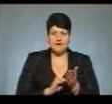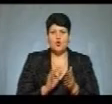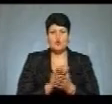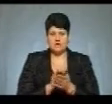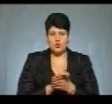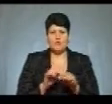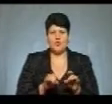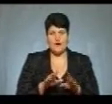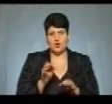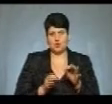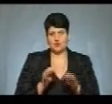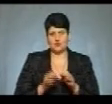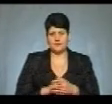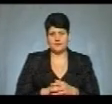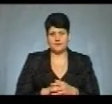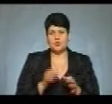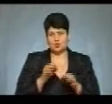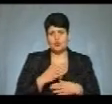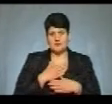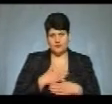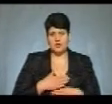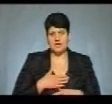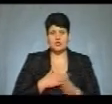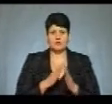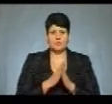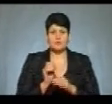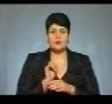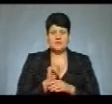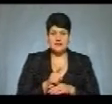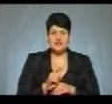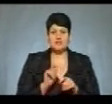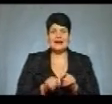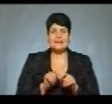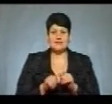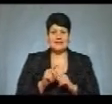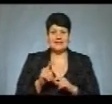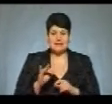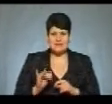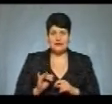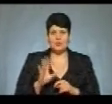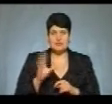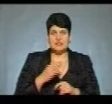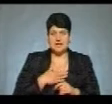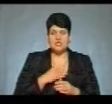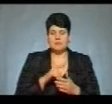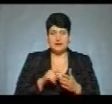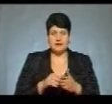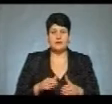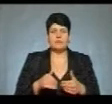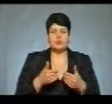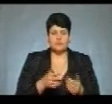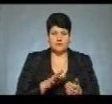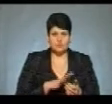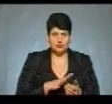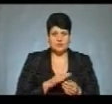з ухвалою суду. Судом задоволено наше клопотання про призначення експертизи. Усі наші питання, які ми пропонували